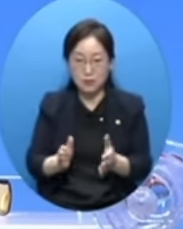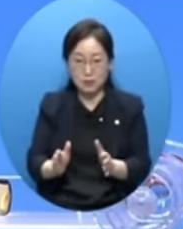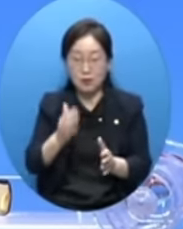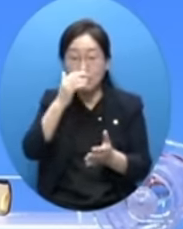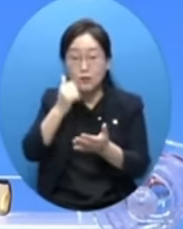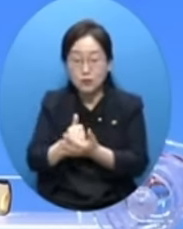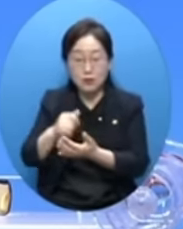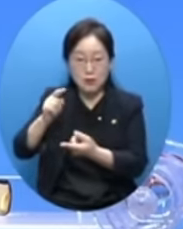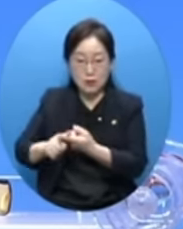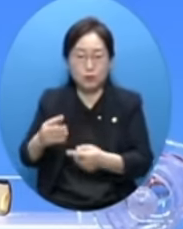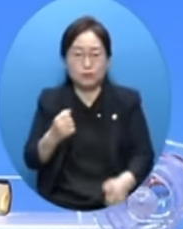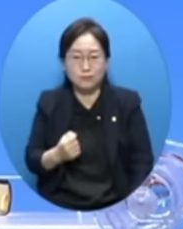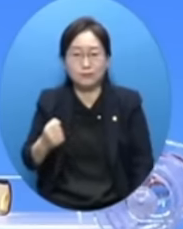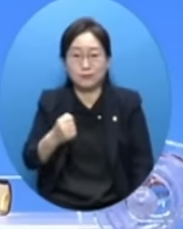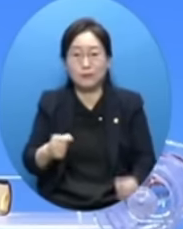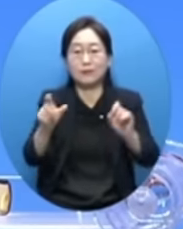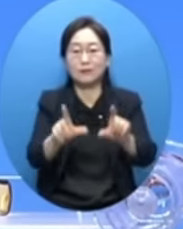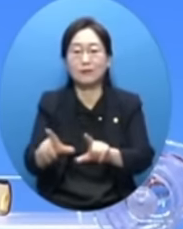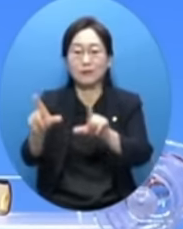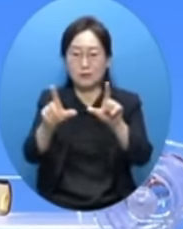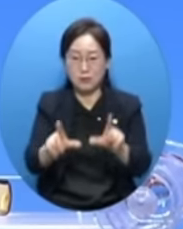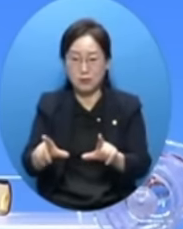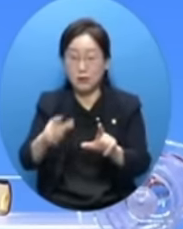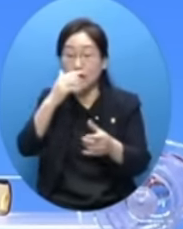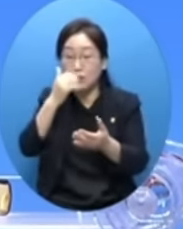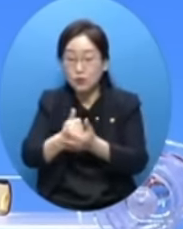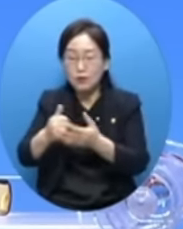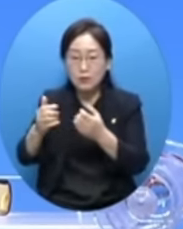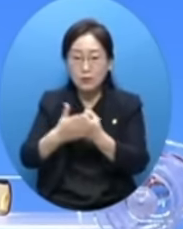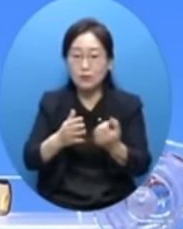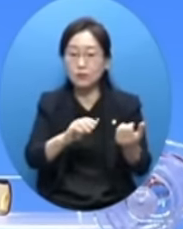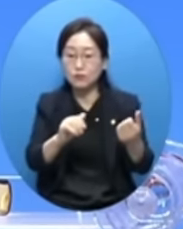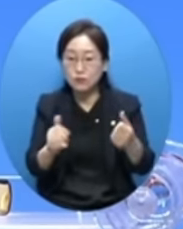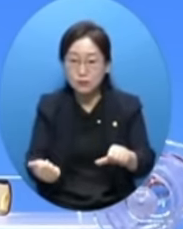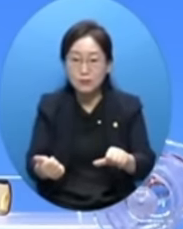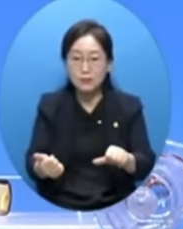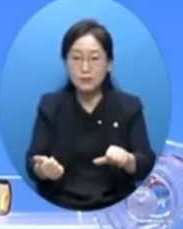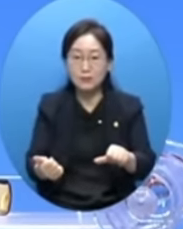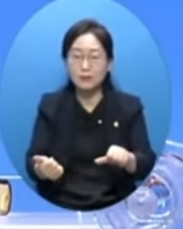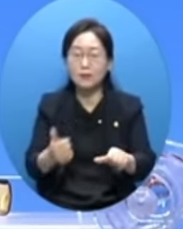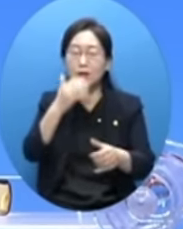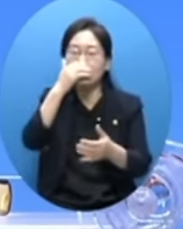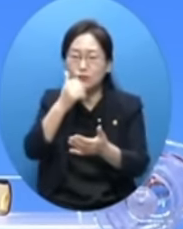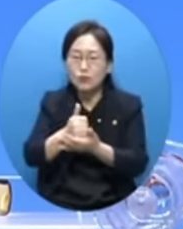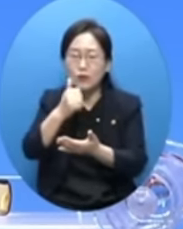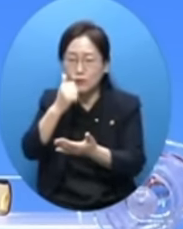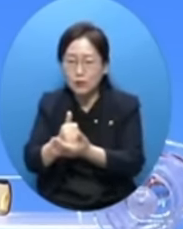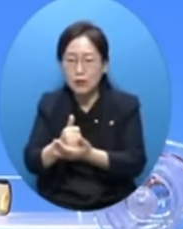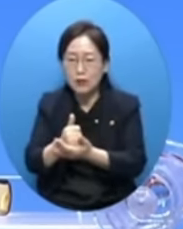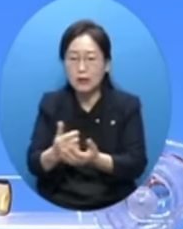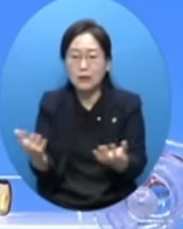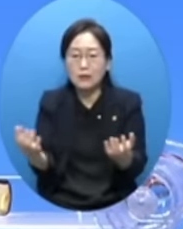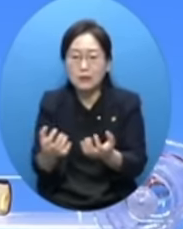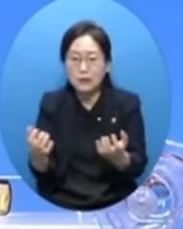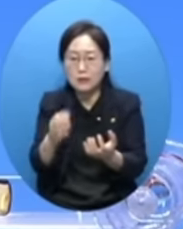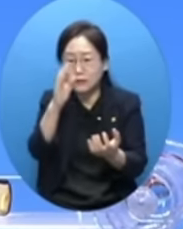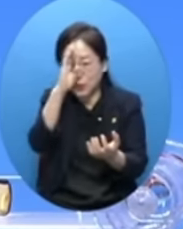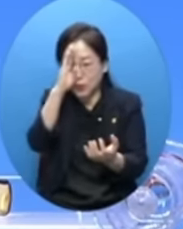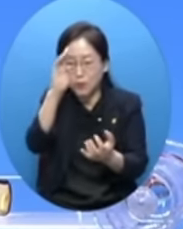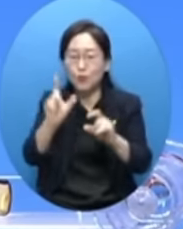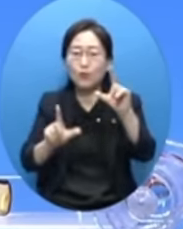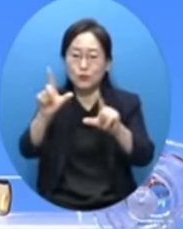죄 가운데 살다가 죄로 인해 죽어가는 죄 한센병을 앓고 있는 사람들이 바로